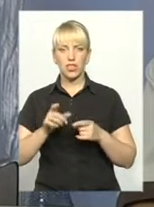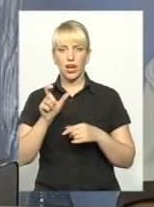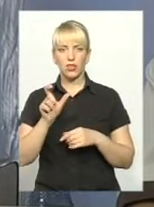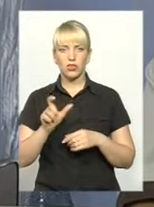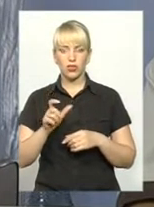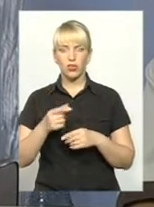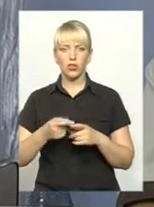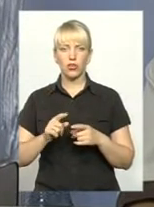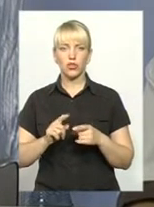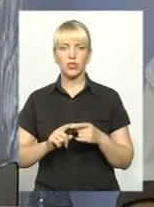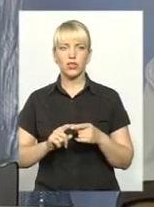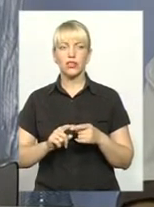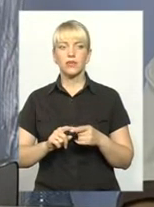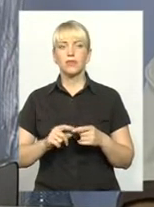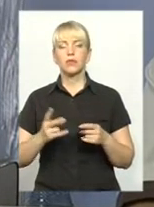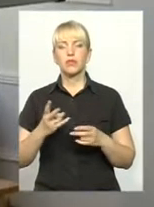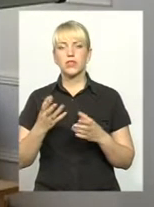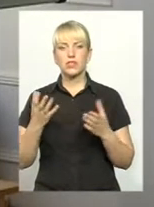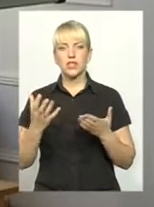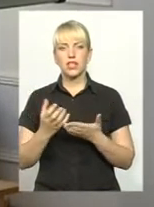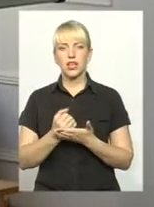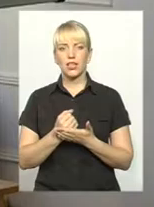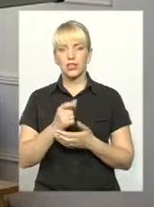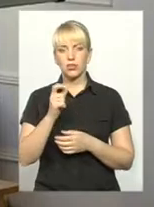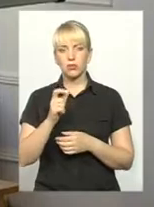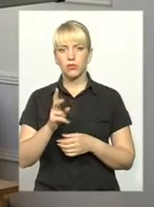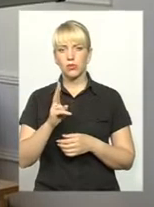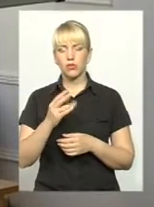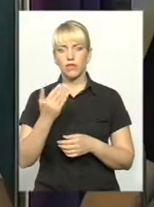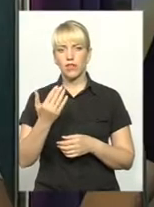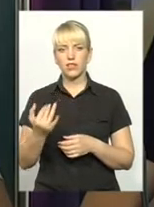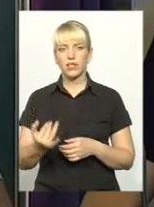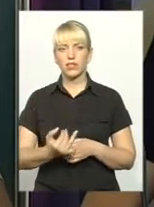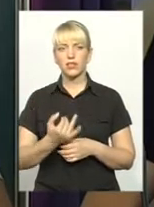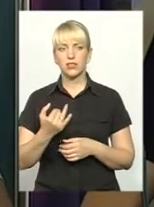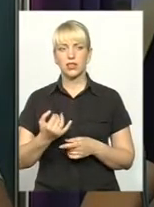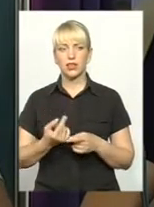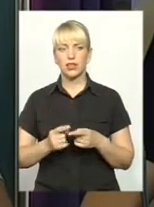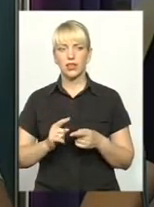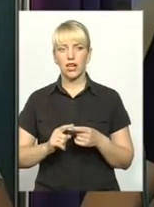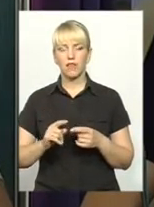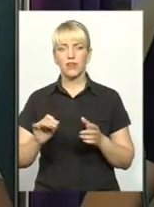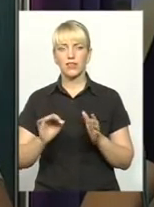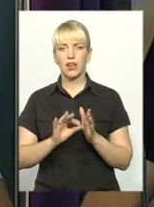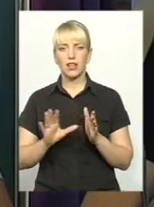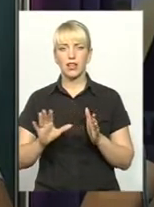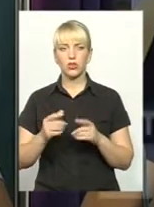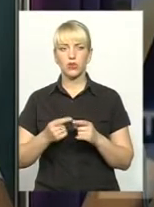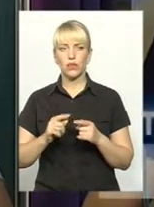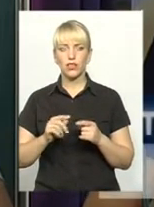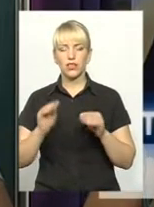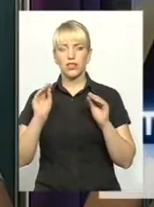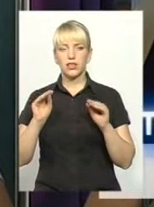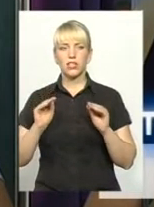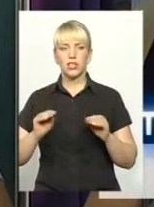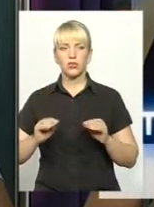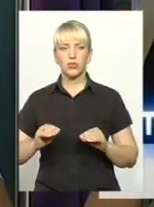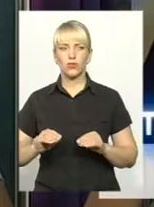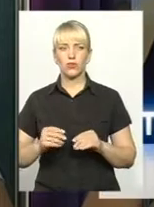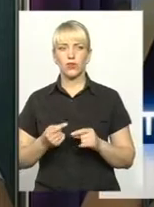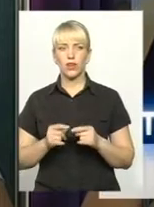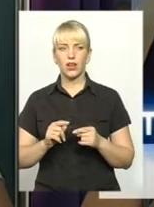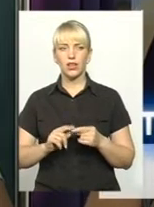дуже легко знайти того суб'єкта, який вас зацікавить. І саме електронне декларування допоможе відрізнити ось